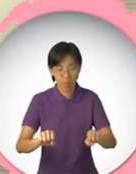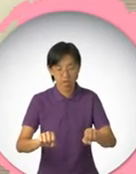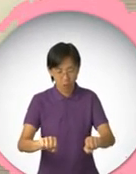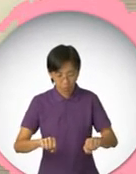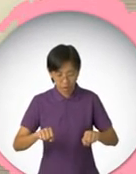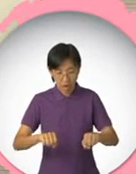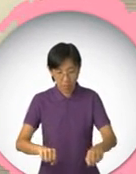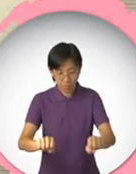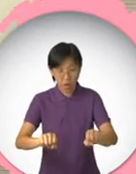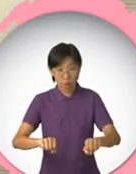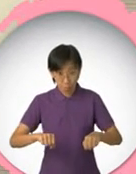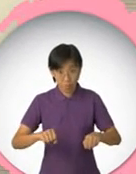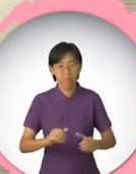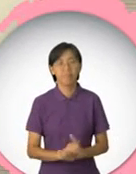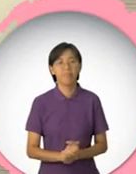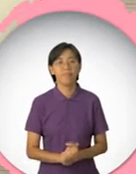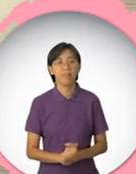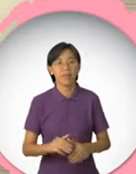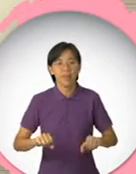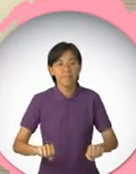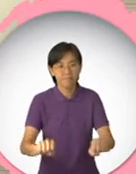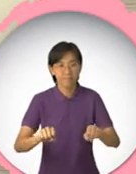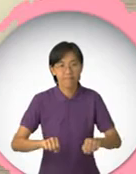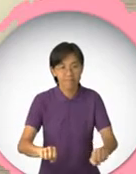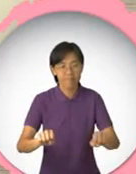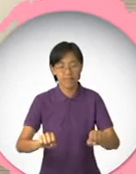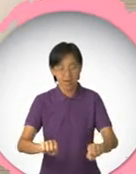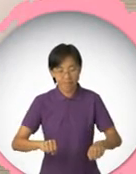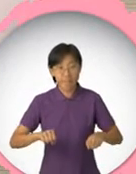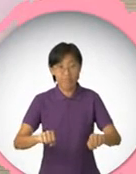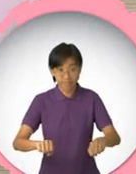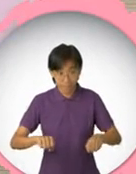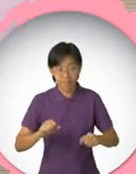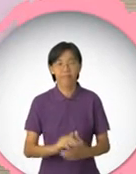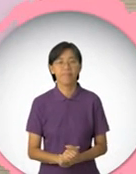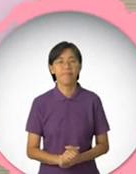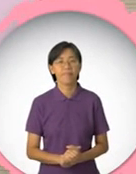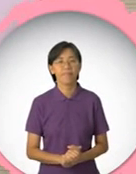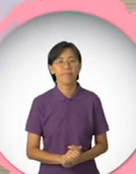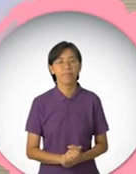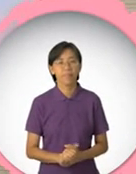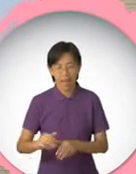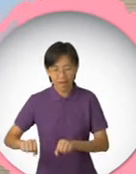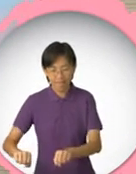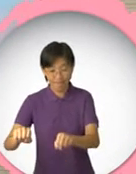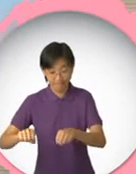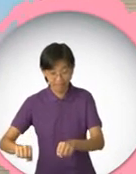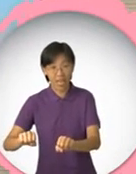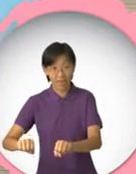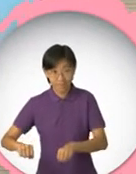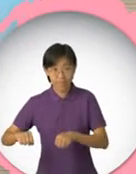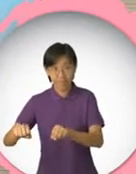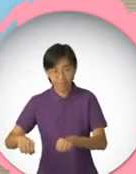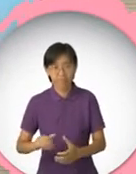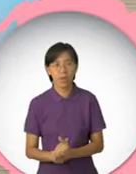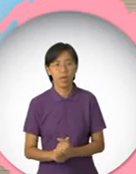ากตรงกลางขึ้นข้างบนตรงกลางลงขึ้นลงข้างล่าง กลางขึ้นบนกลางลงล่าง ค่ะแล้วก็ค่อยๆรีดไปพยายามวาง